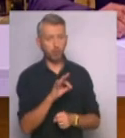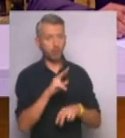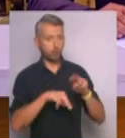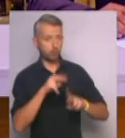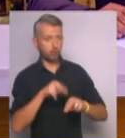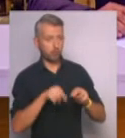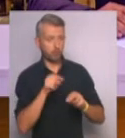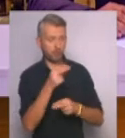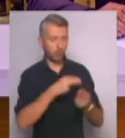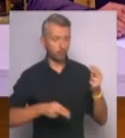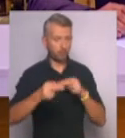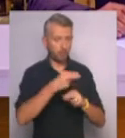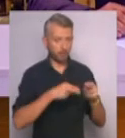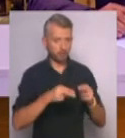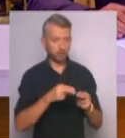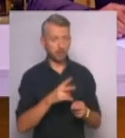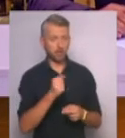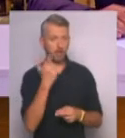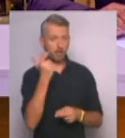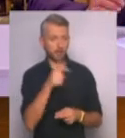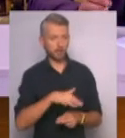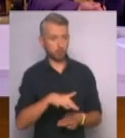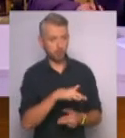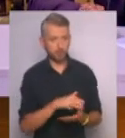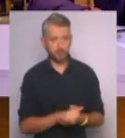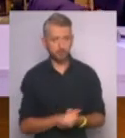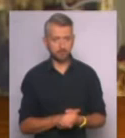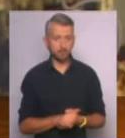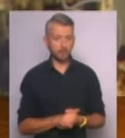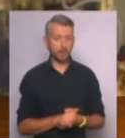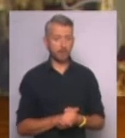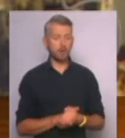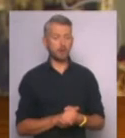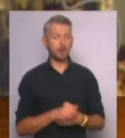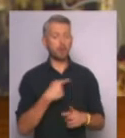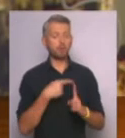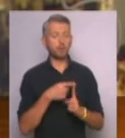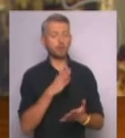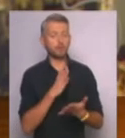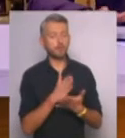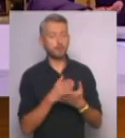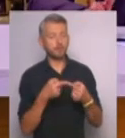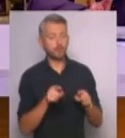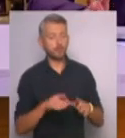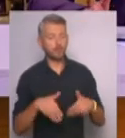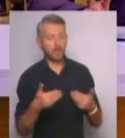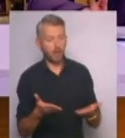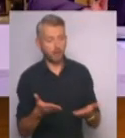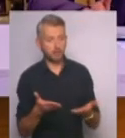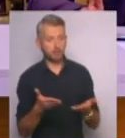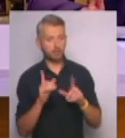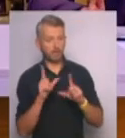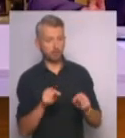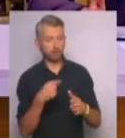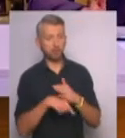побудові цієї розв'язки багаторівневої на Харківській площі. Цікаво. Я, по-друге, є альтернативний варіант, скажімо, виїзду, тому